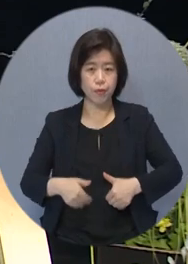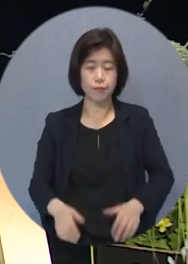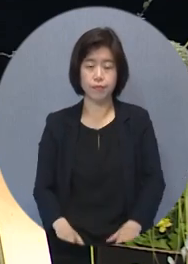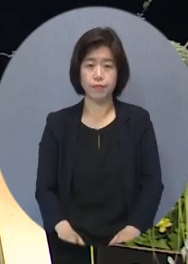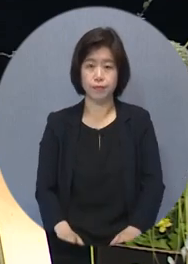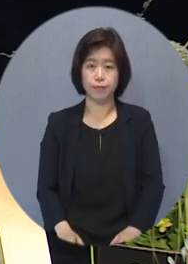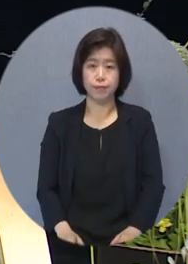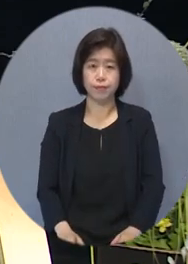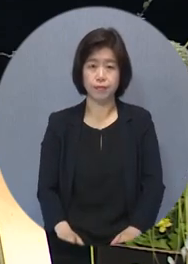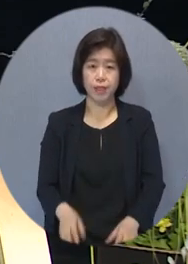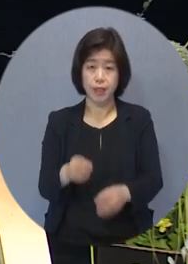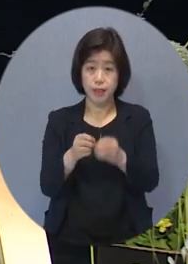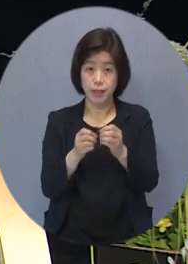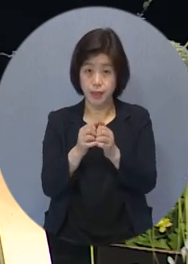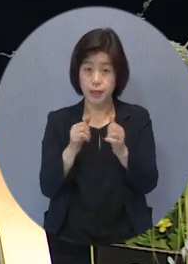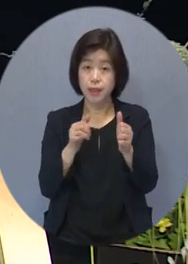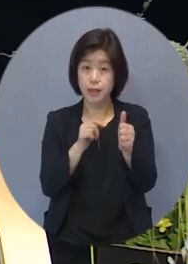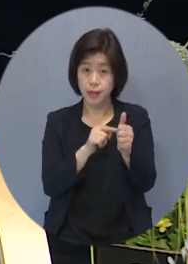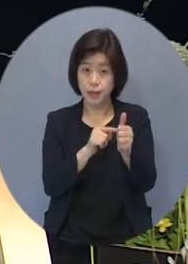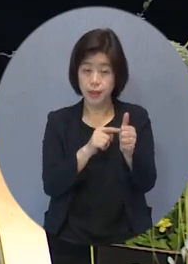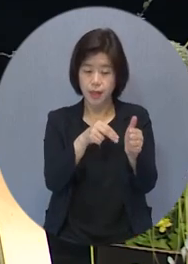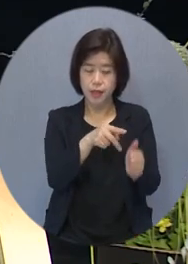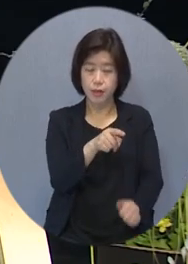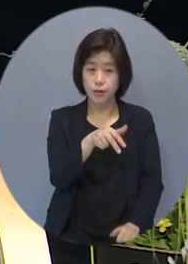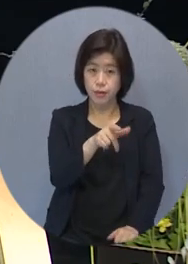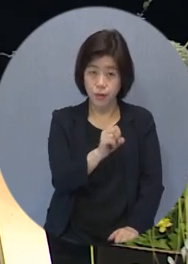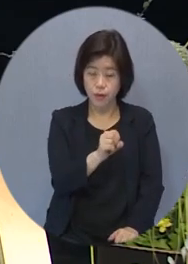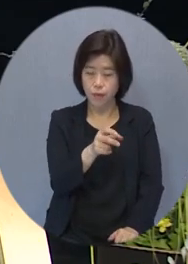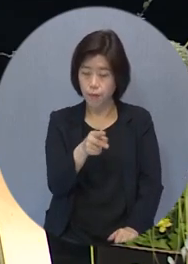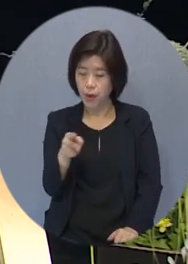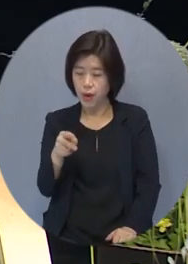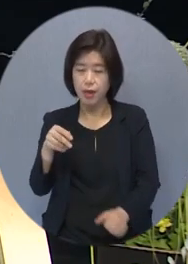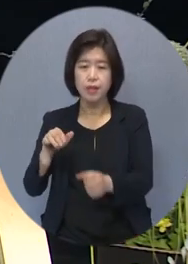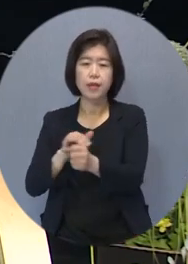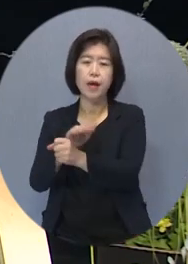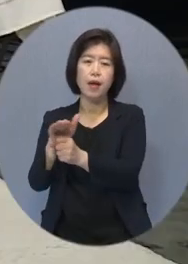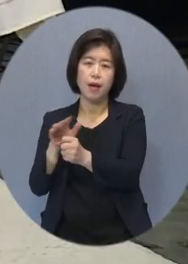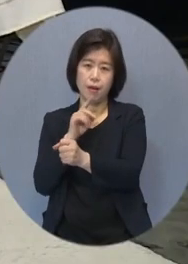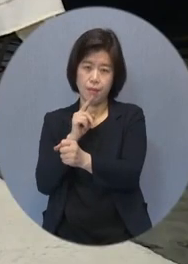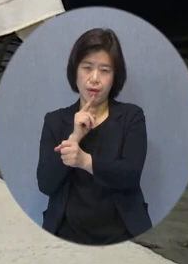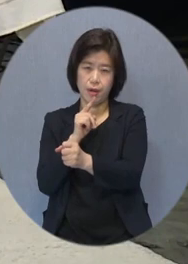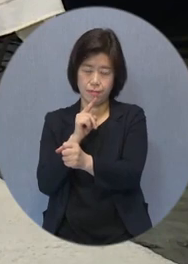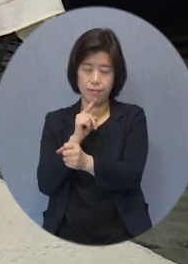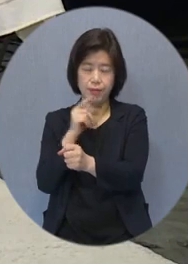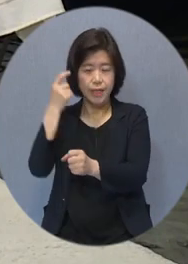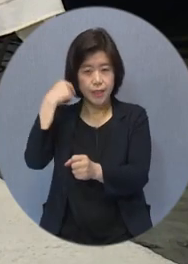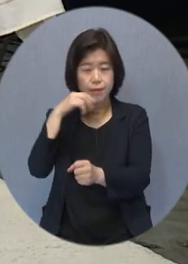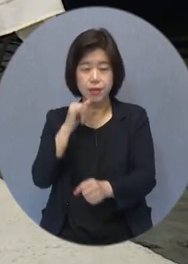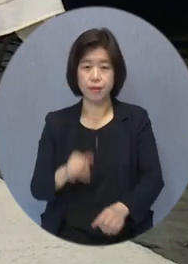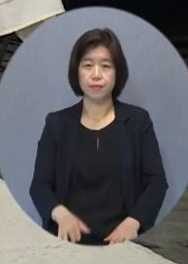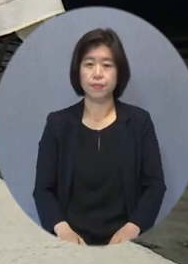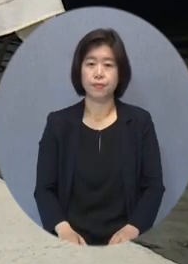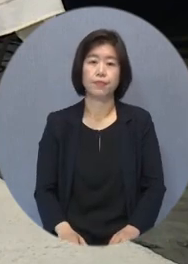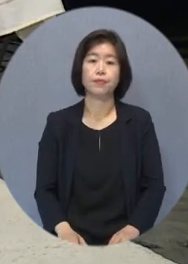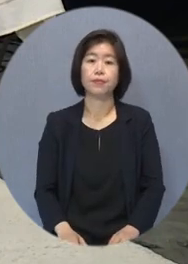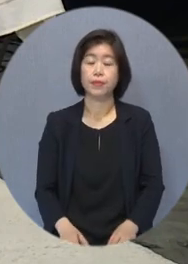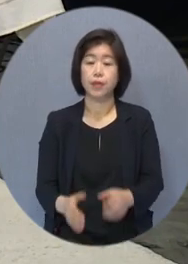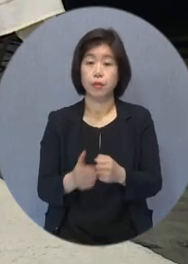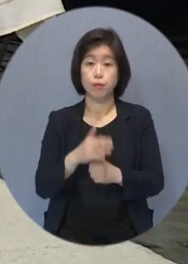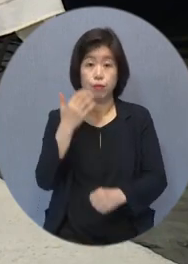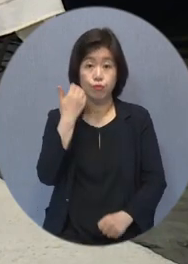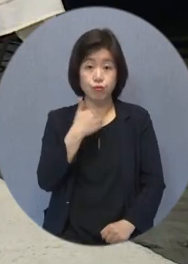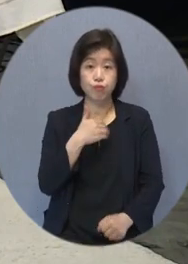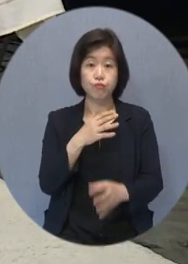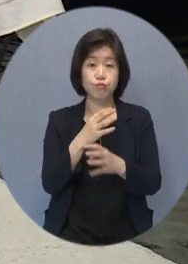동어로 유도하여 사랑 느낌의 영향력을 극대화하고 있습니다. 이로써 누가 언제